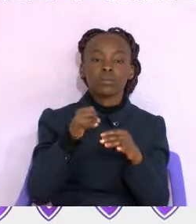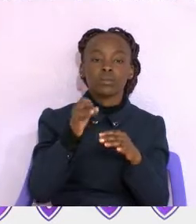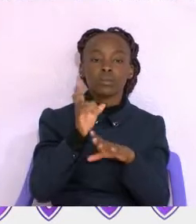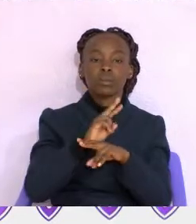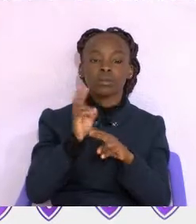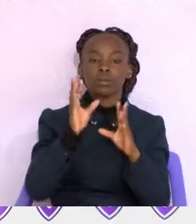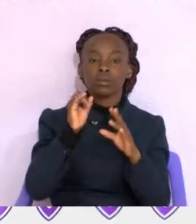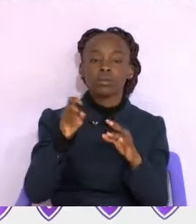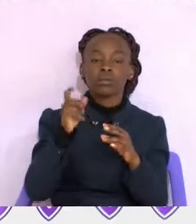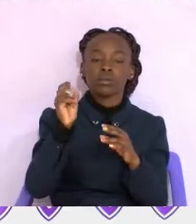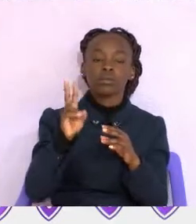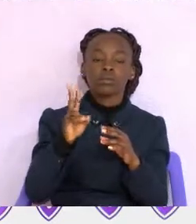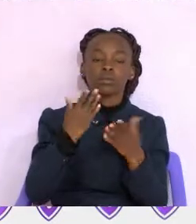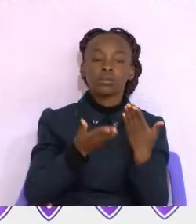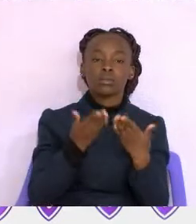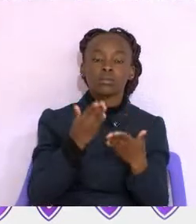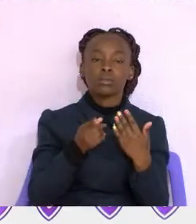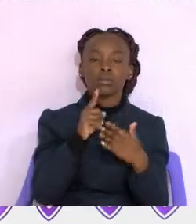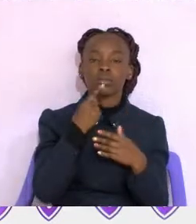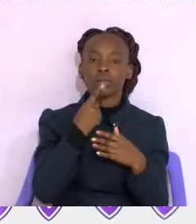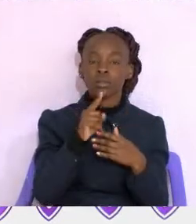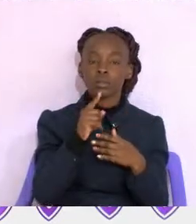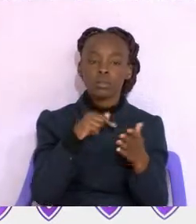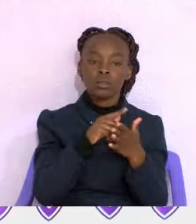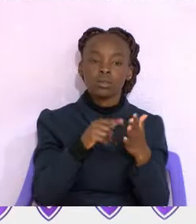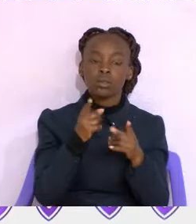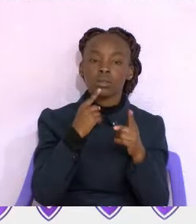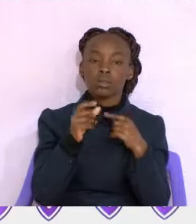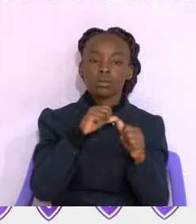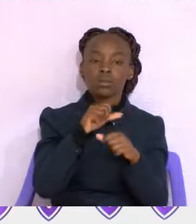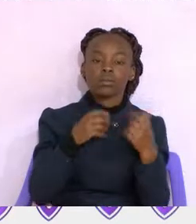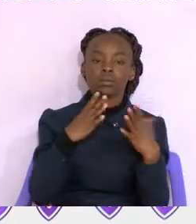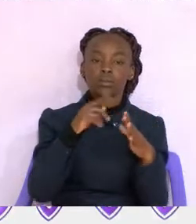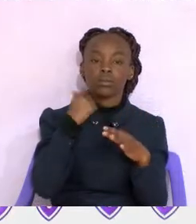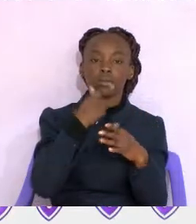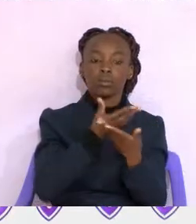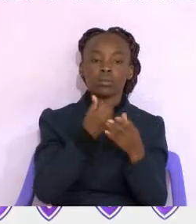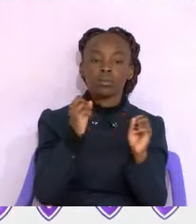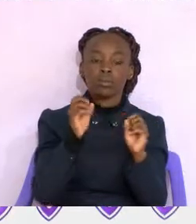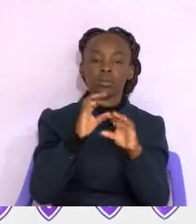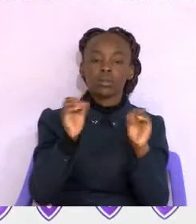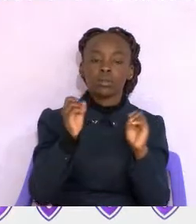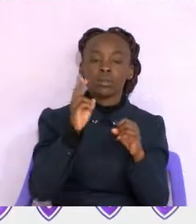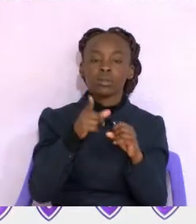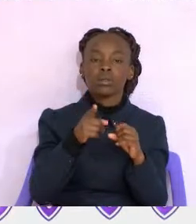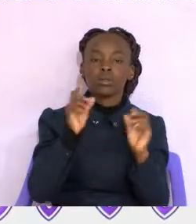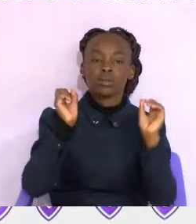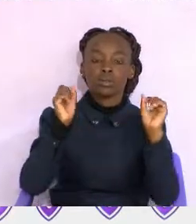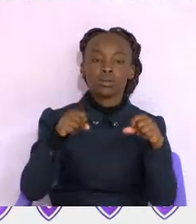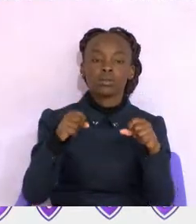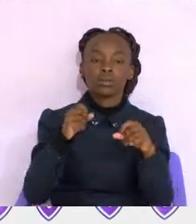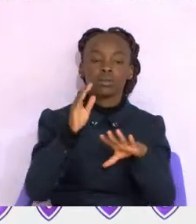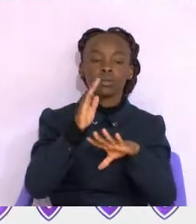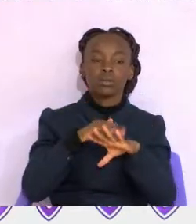inawezekana umetamani ukahisi kwa moyo wako huyu anaongea juu ya watu wameokoka mimi sijaokoka. Unaweza kupiga simu kwa hizo nambari ziko pale na